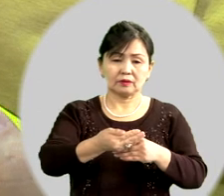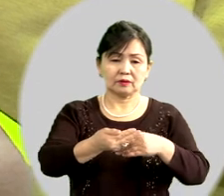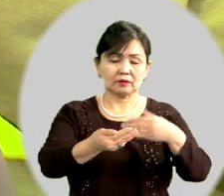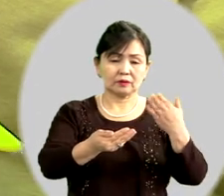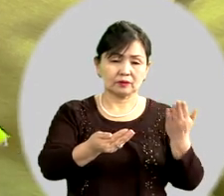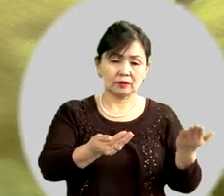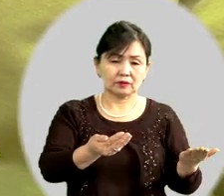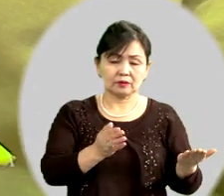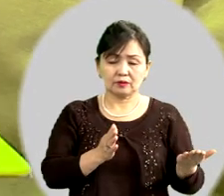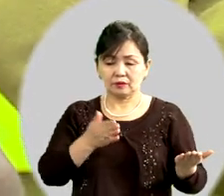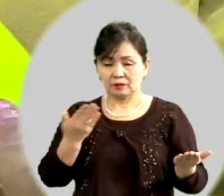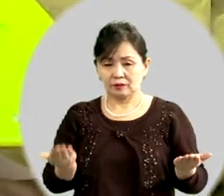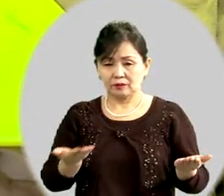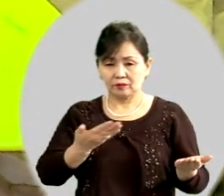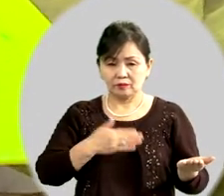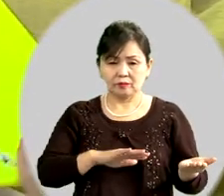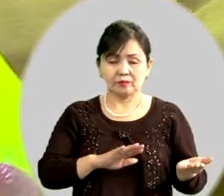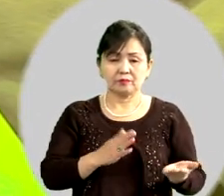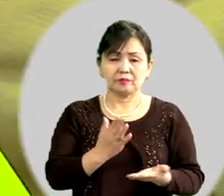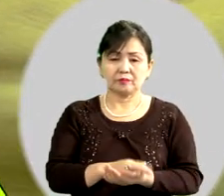дэлгэс ийм хэлбэртэй байж болох нь.